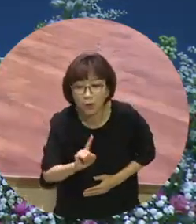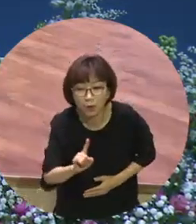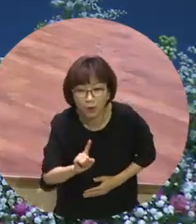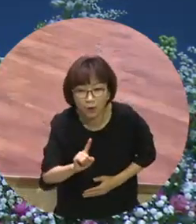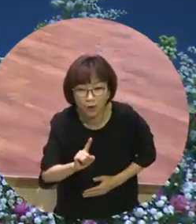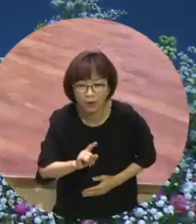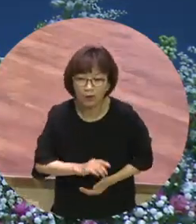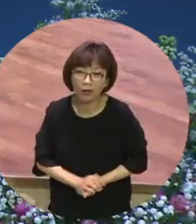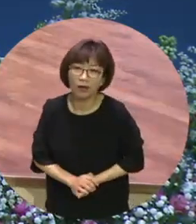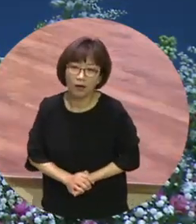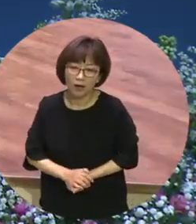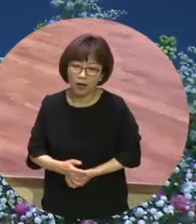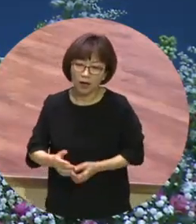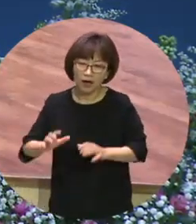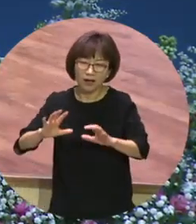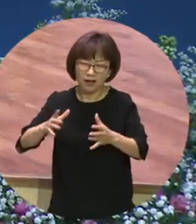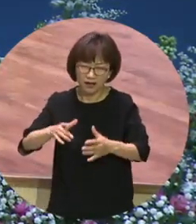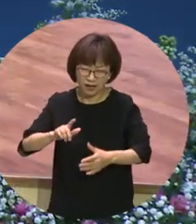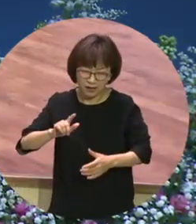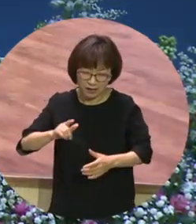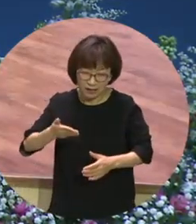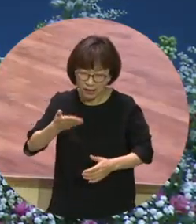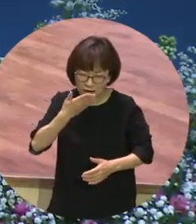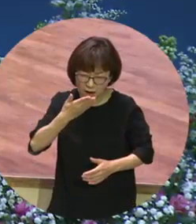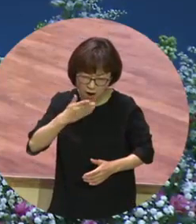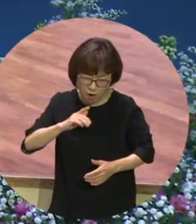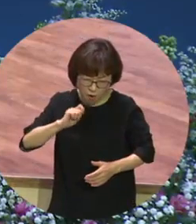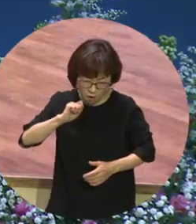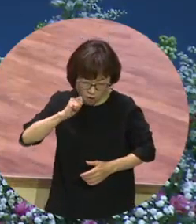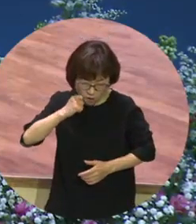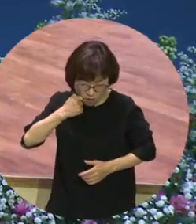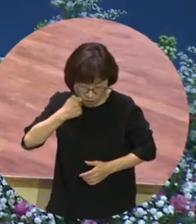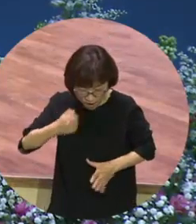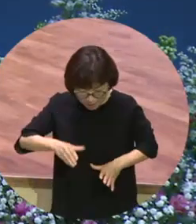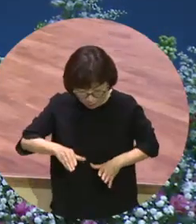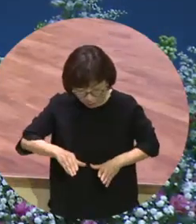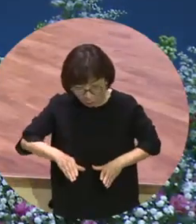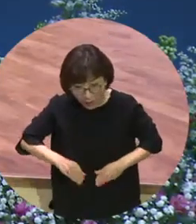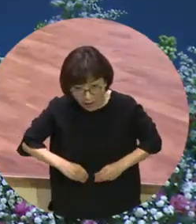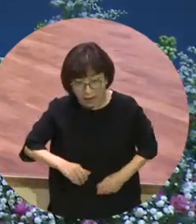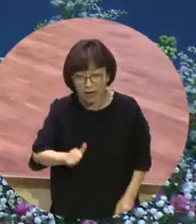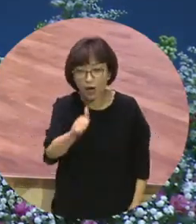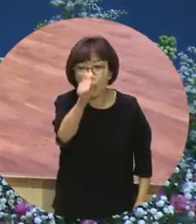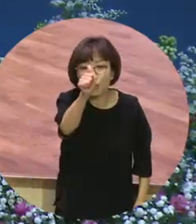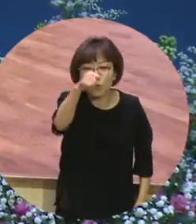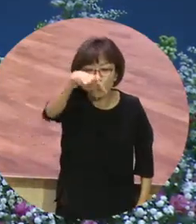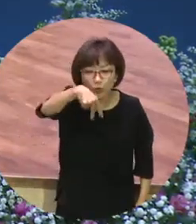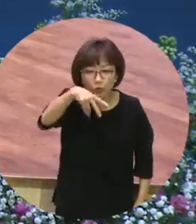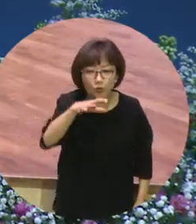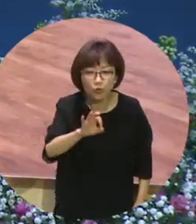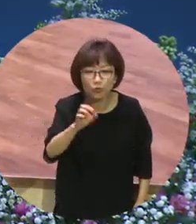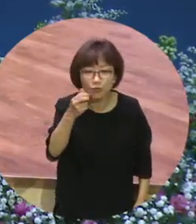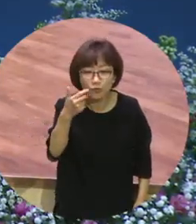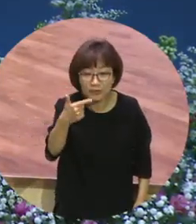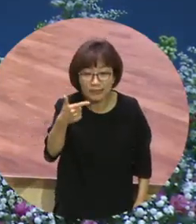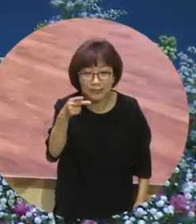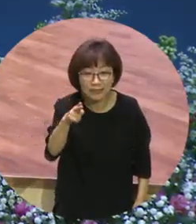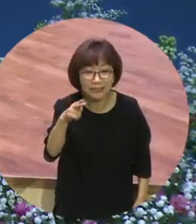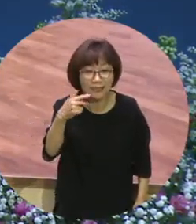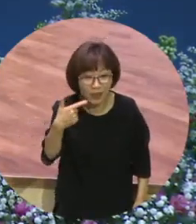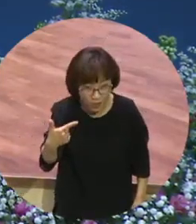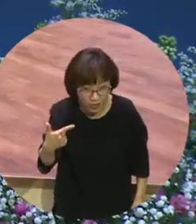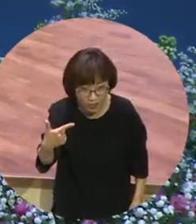얼마나 흉년이 들었던지 그렇게 땀 흘려 열심히 일했는데도 새롭게